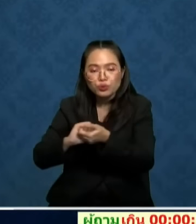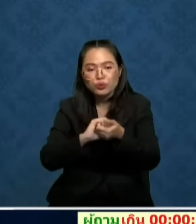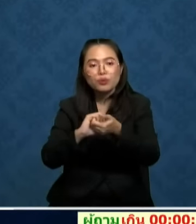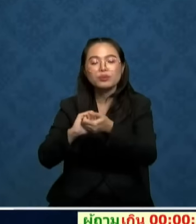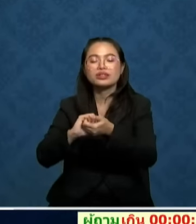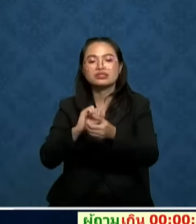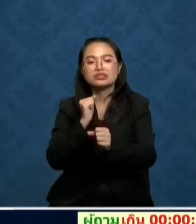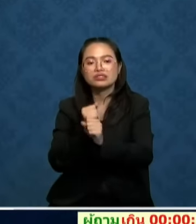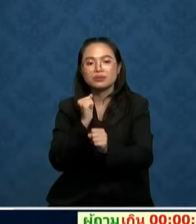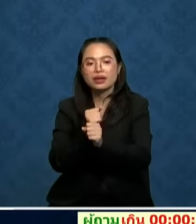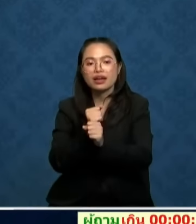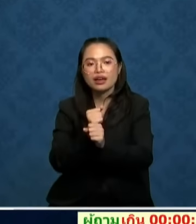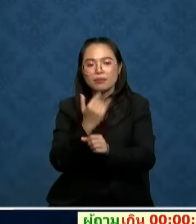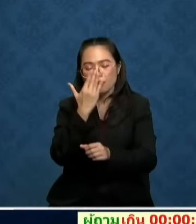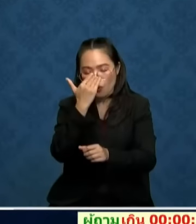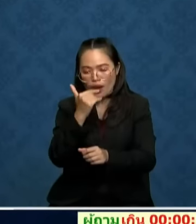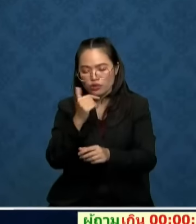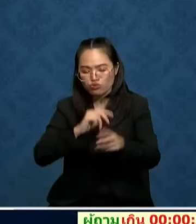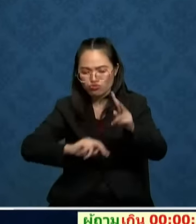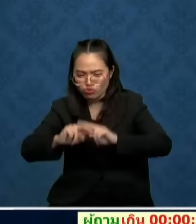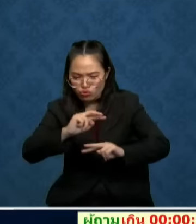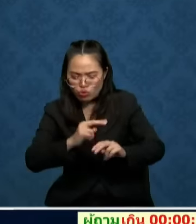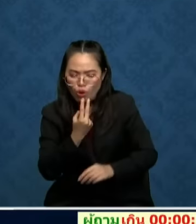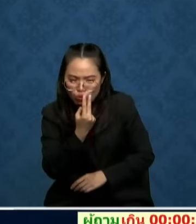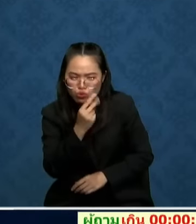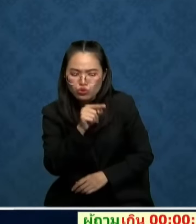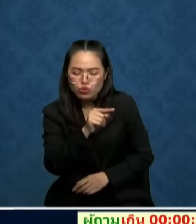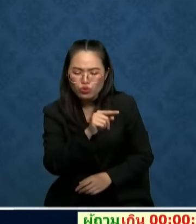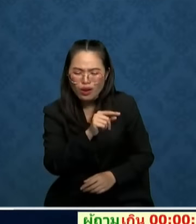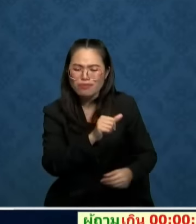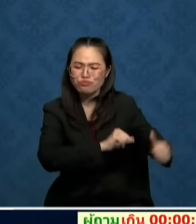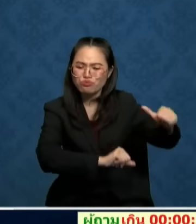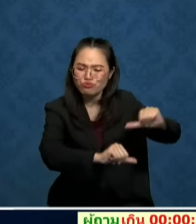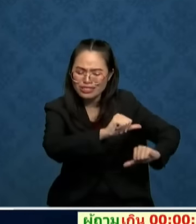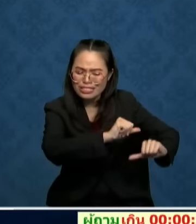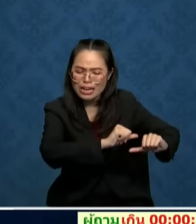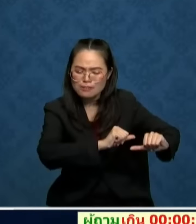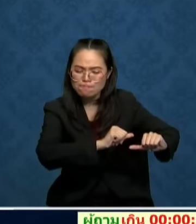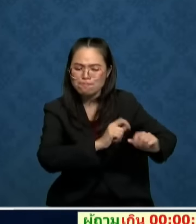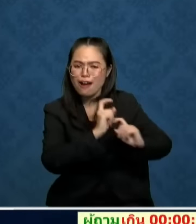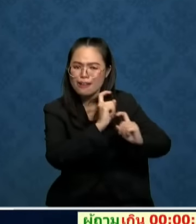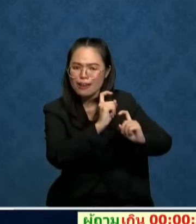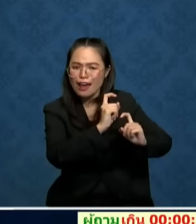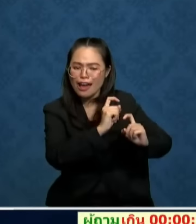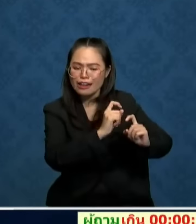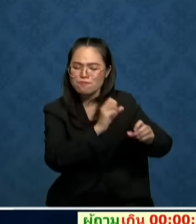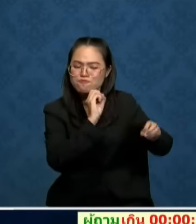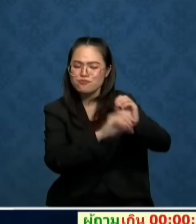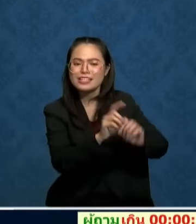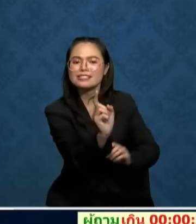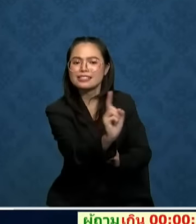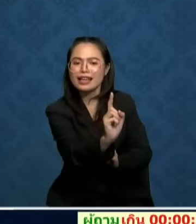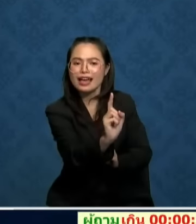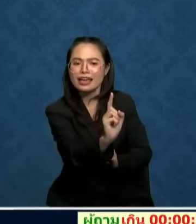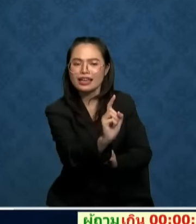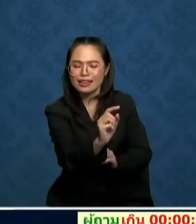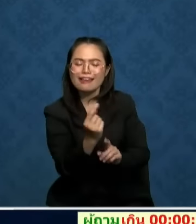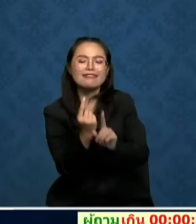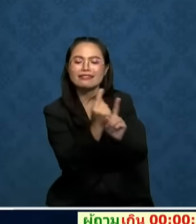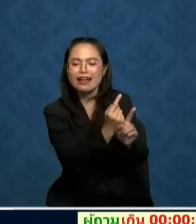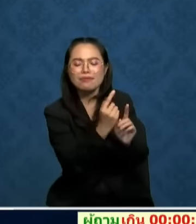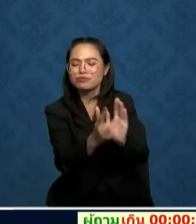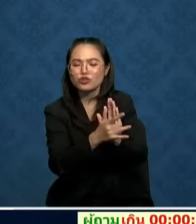มือร่วมกันเพื่อที่จะสอบให้ได้ว่ากากของเสียที่ออกแต่ละโรงงานเนี่ยไปที่ไหนอย่างไรโดยใช้นวัตกรรมพวก